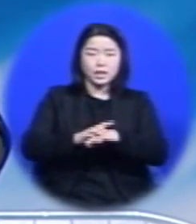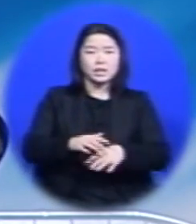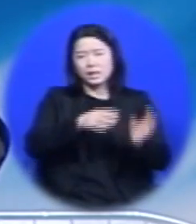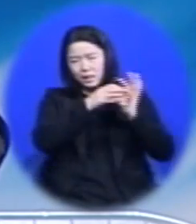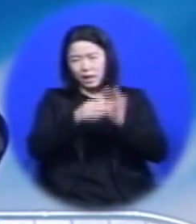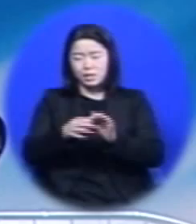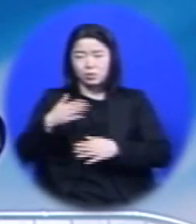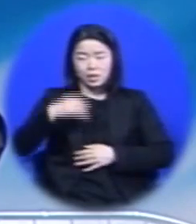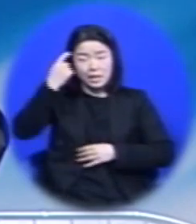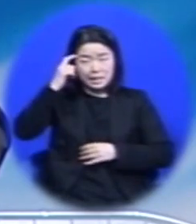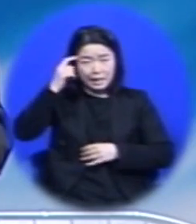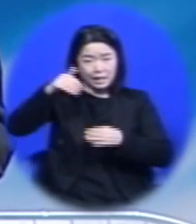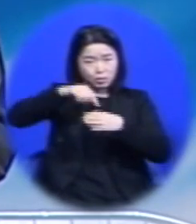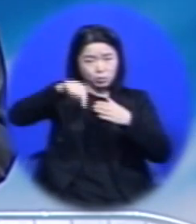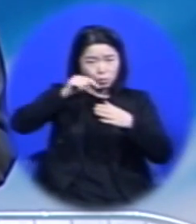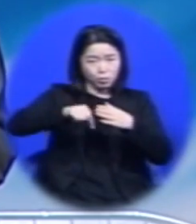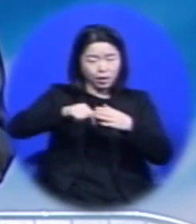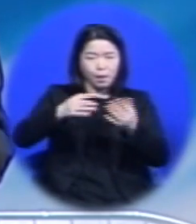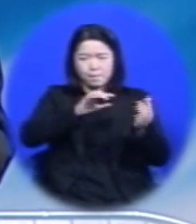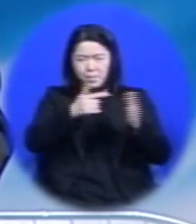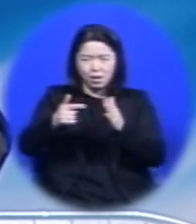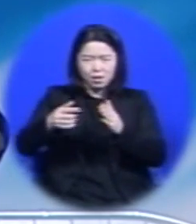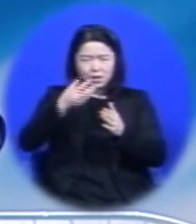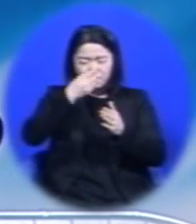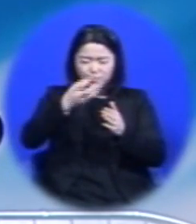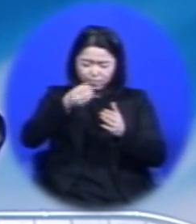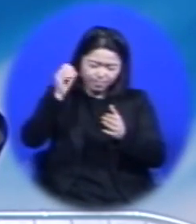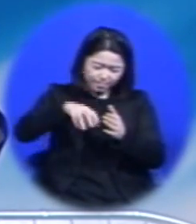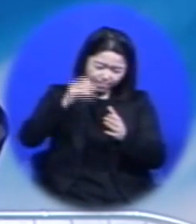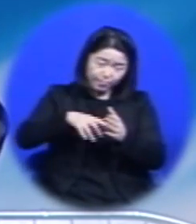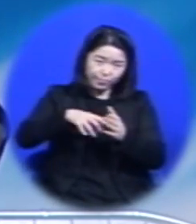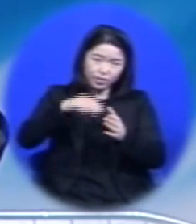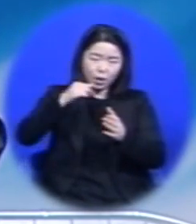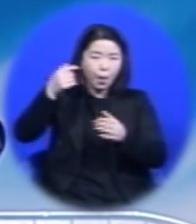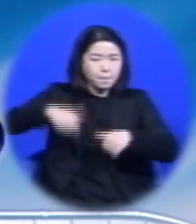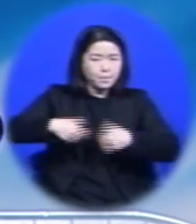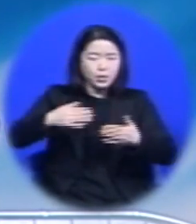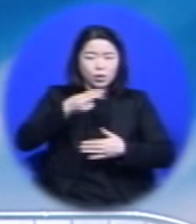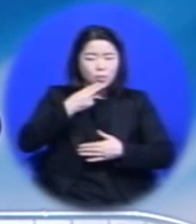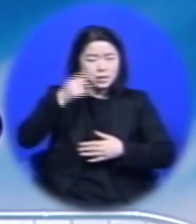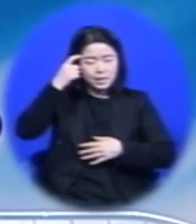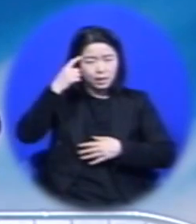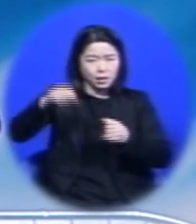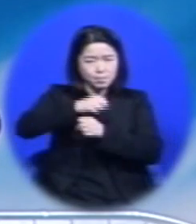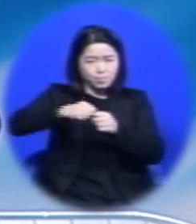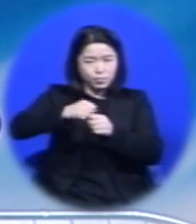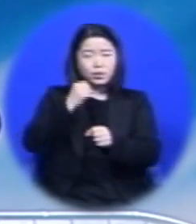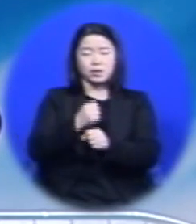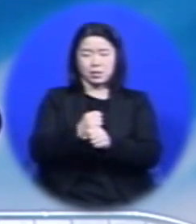계속해서 제 생각 속에 온갖 쓰레기 더러운 것을 다 집어놓고 쓸데 없는 생각에 묶이게